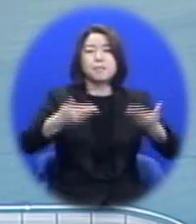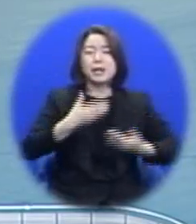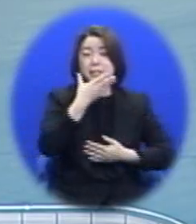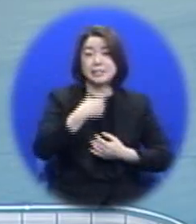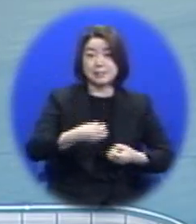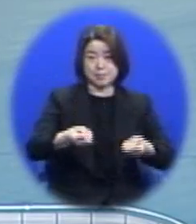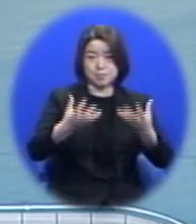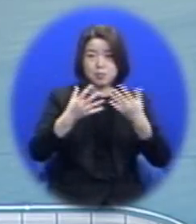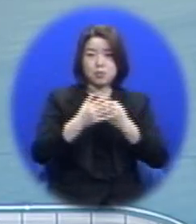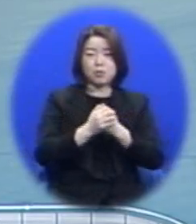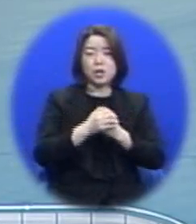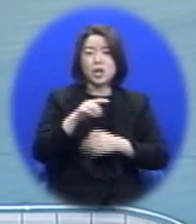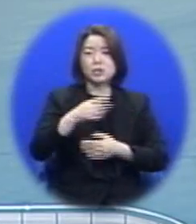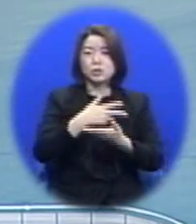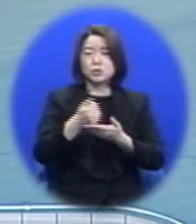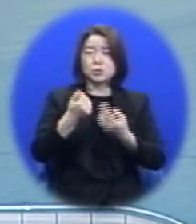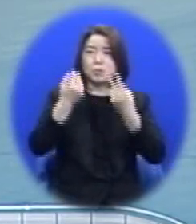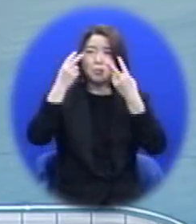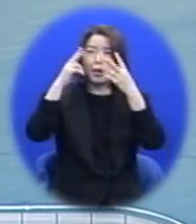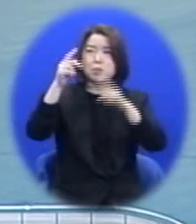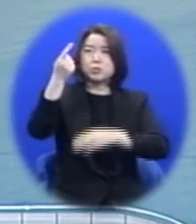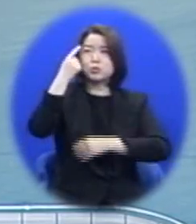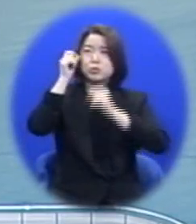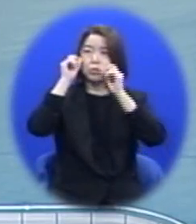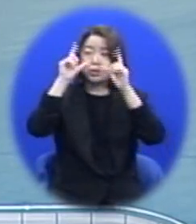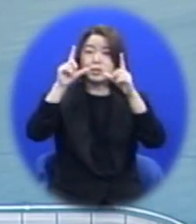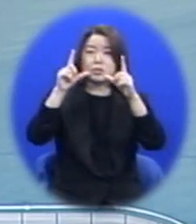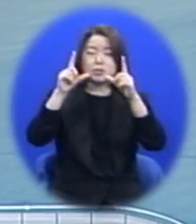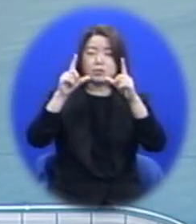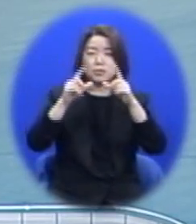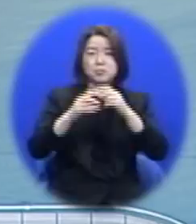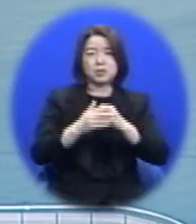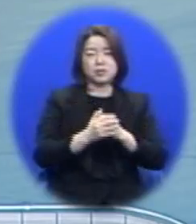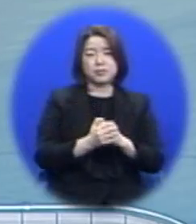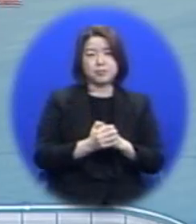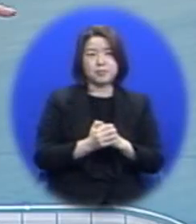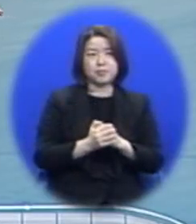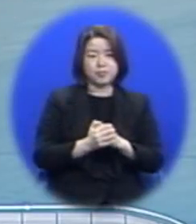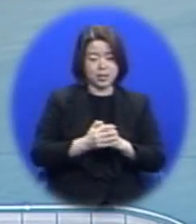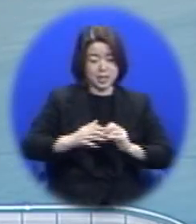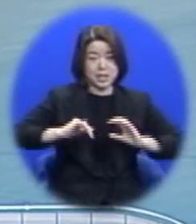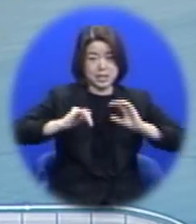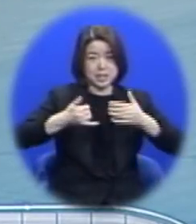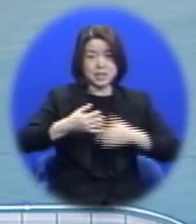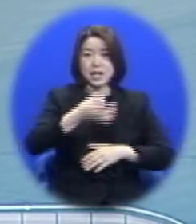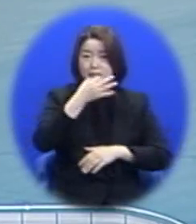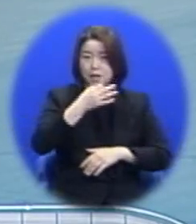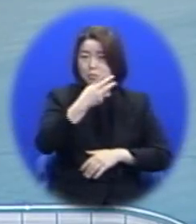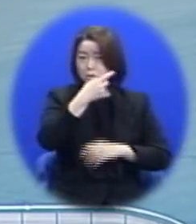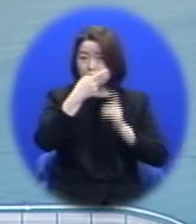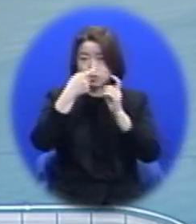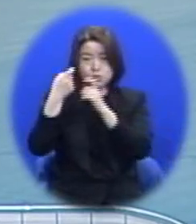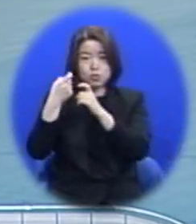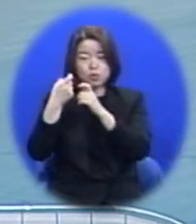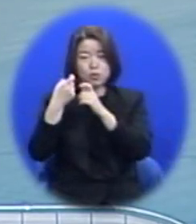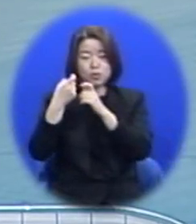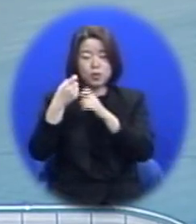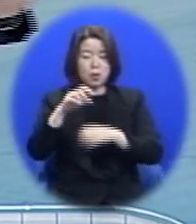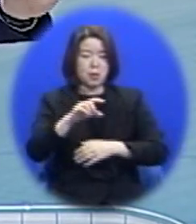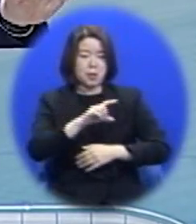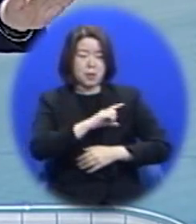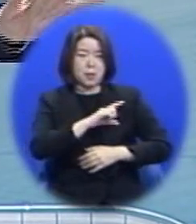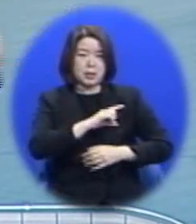그 주님을 바라보는 눈이 뜨이니까 세상의 탐심, 유혹, 명예, 성공